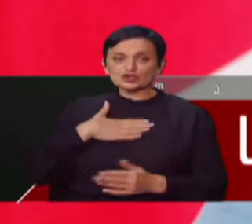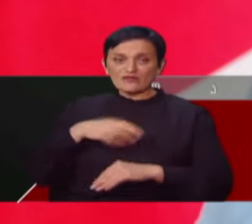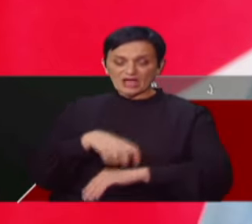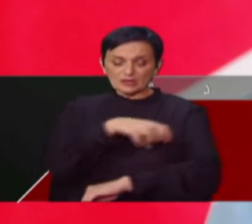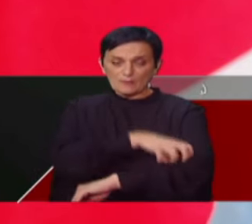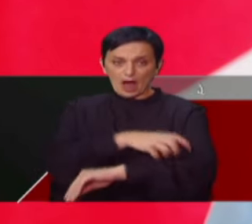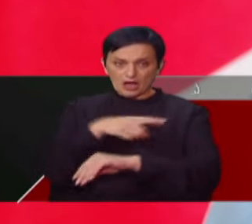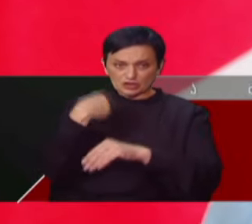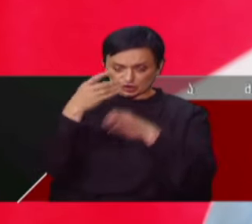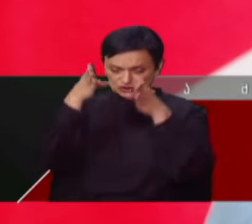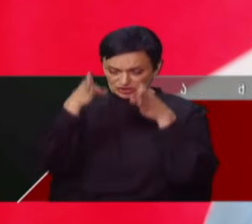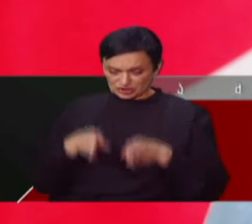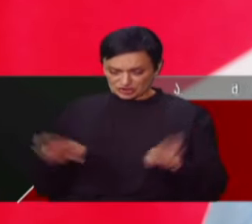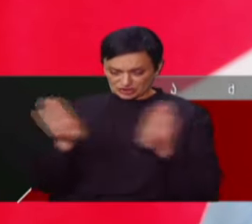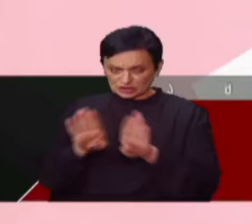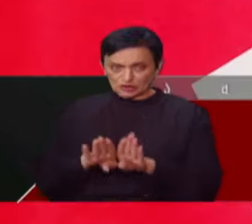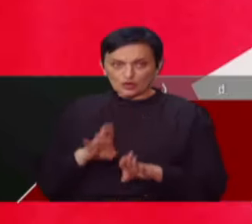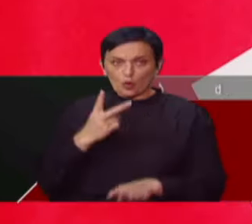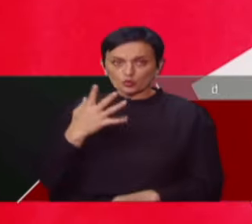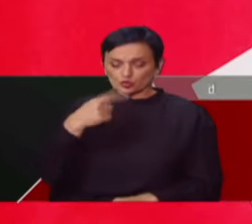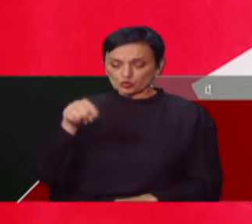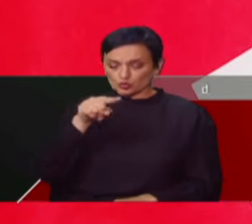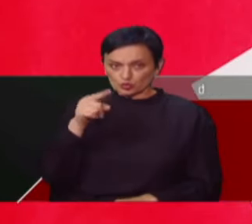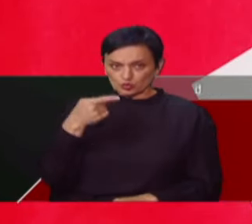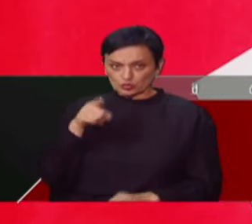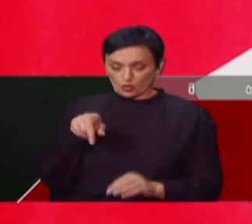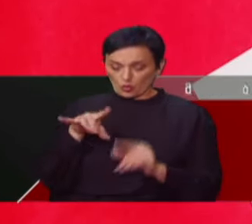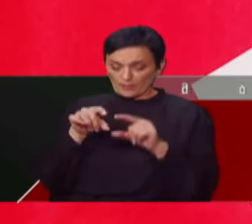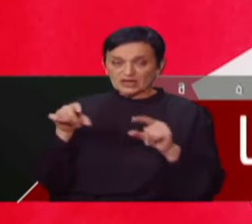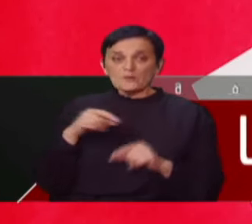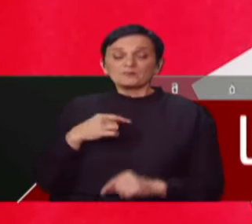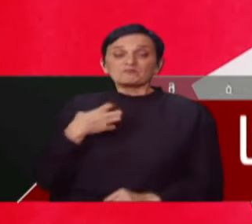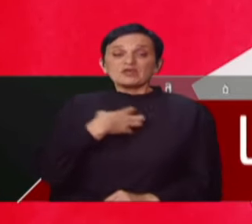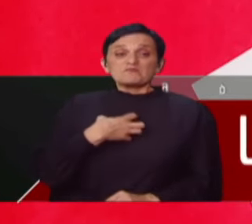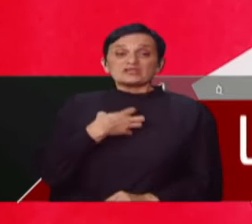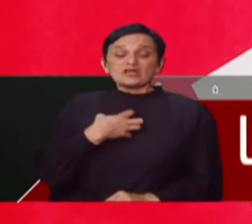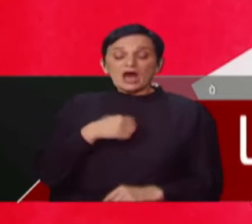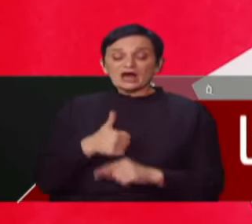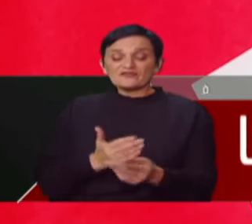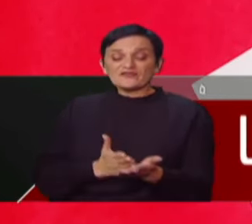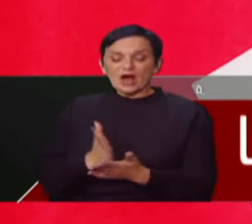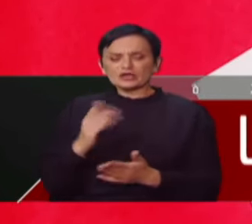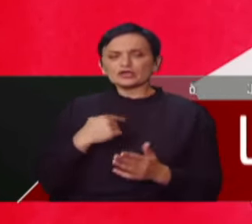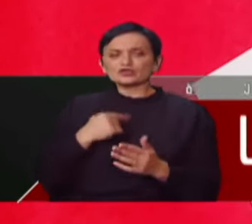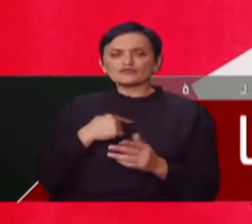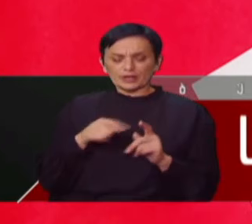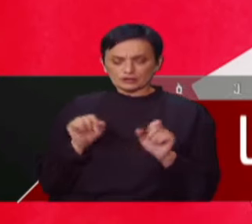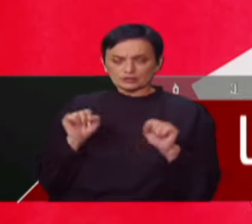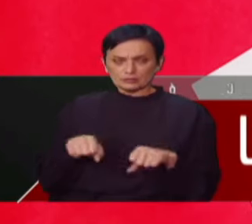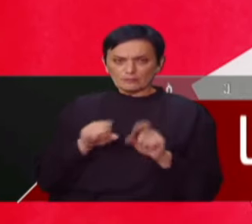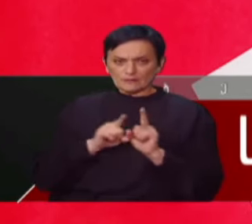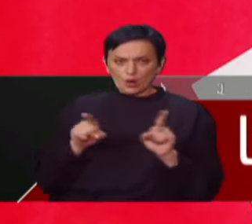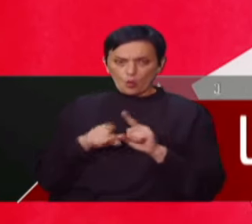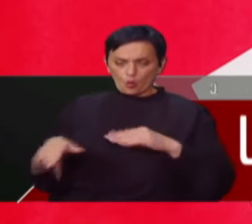პარტიული იდენტობით, ჩვენი პარტიული ნიშნით 25 ნომრით. მთავარი მისია, მე ვიტყოდი, არის ის, რომ ჩვენ შევძლოთ